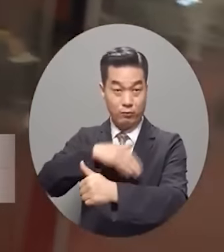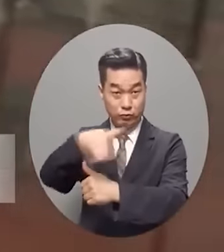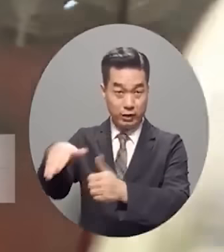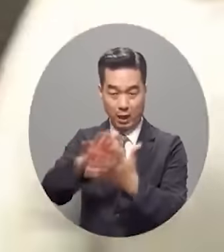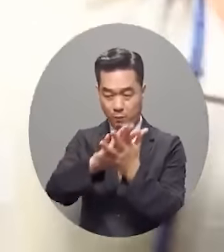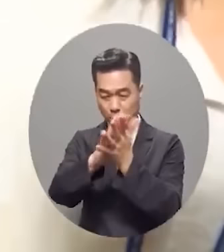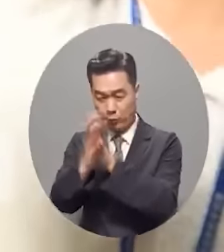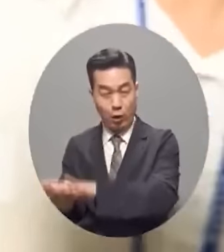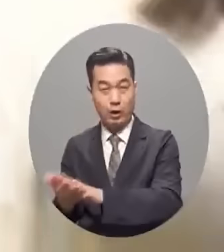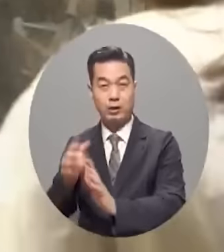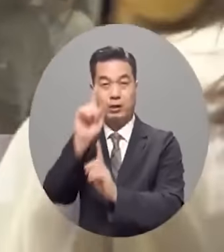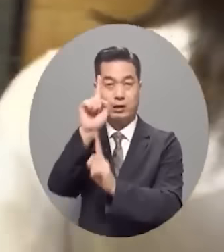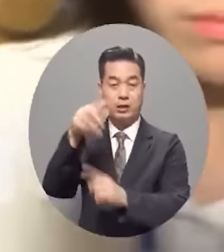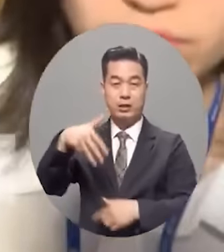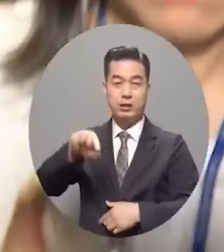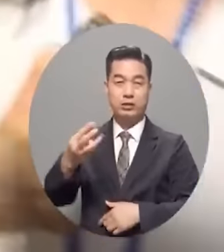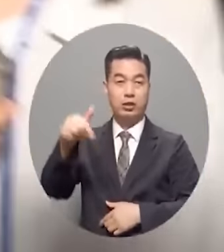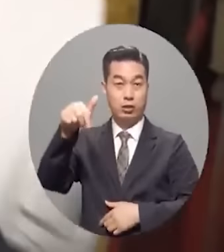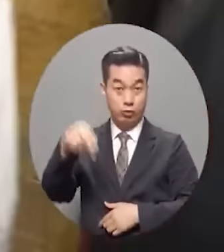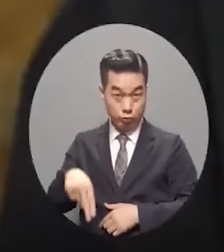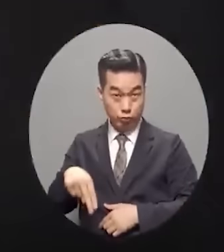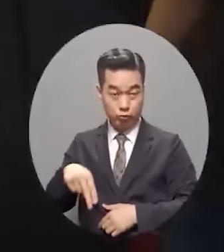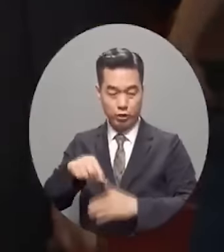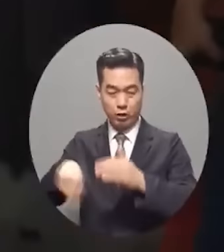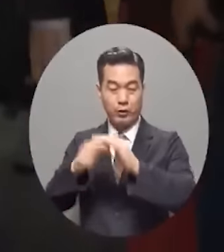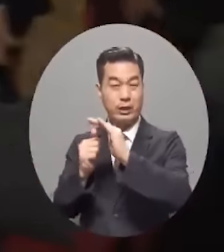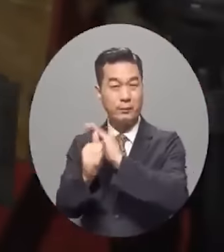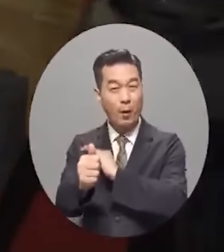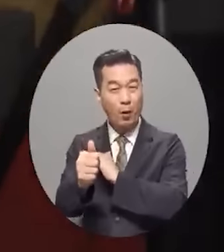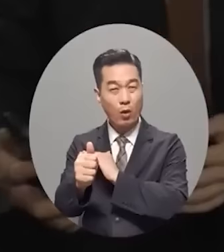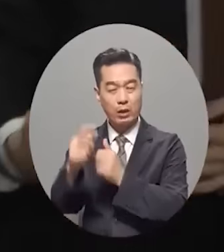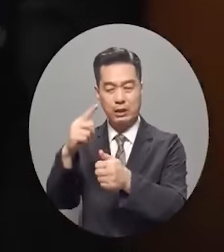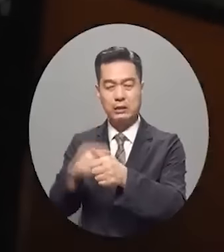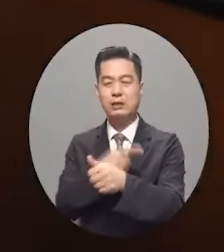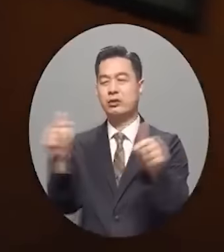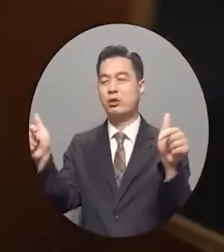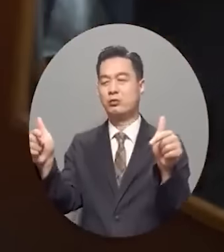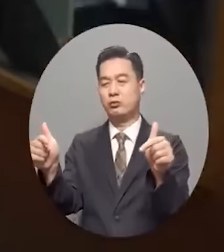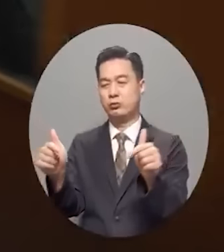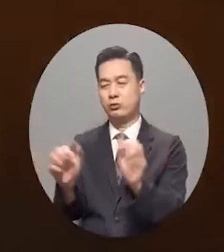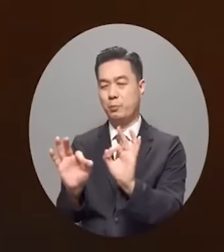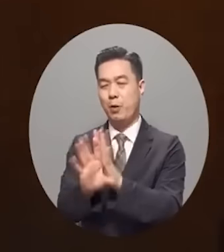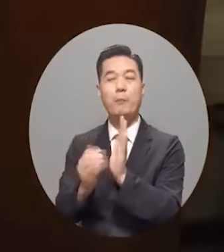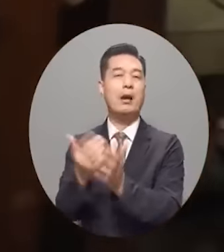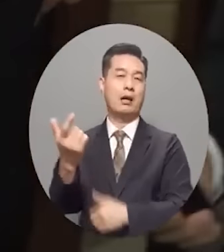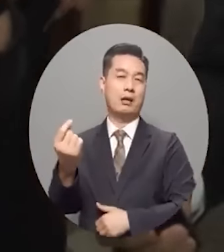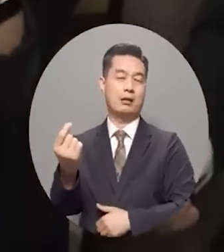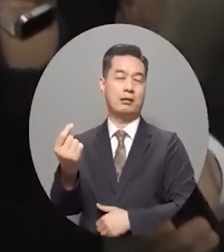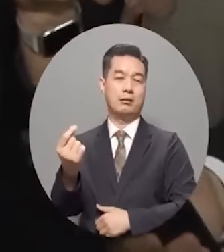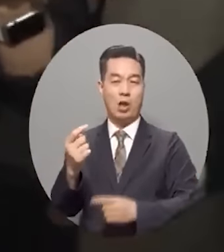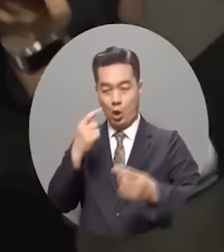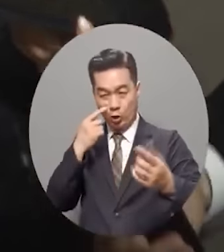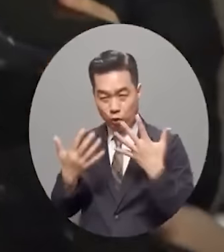일단 이철규 원내대표설은 자연스레 수그러드는 분위기입니다. 하지만 당장